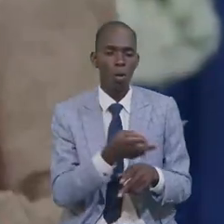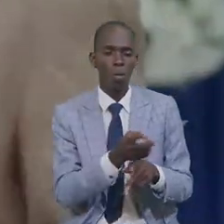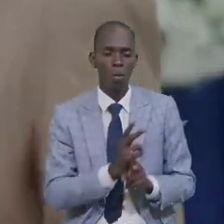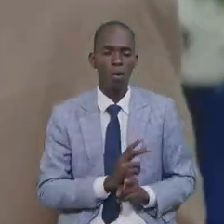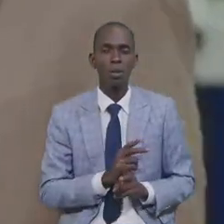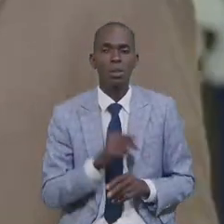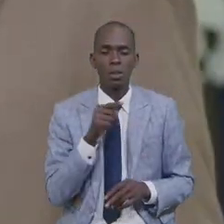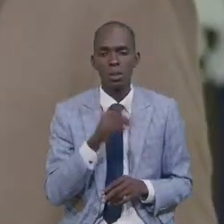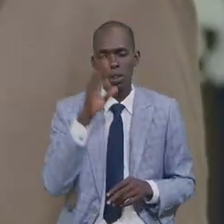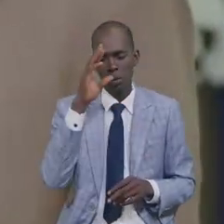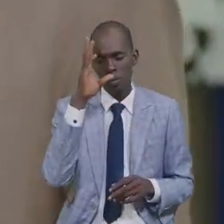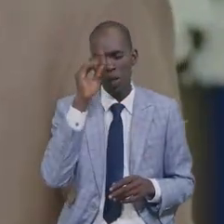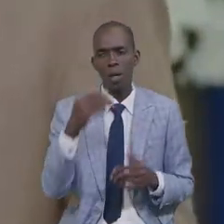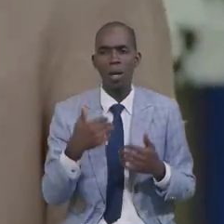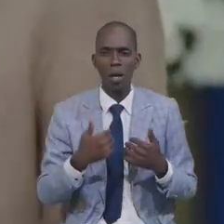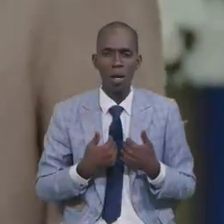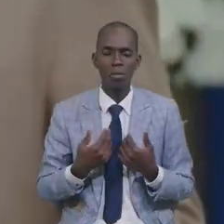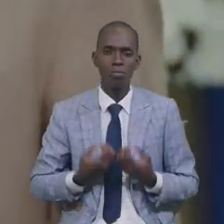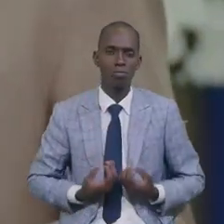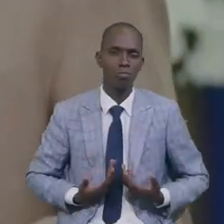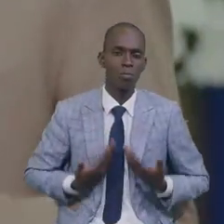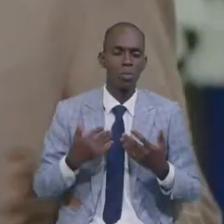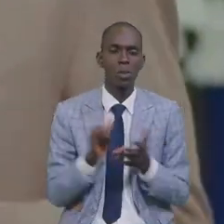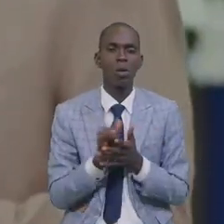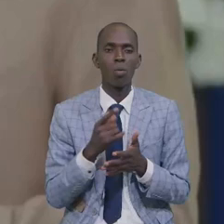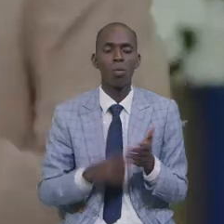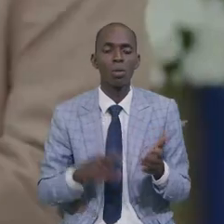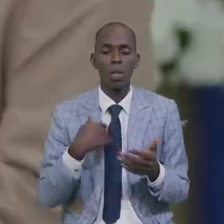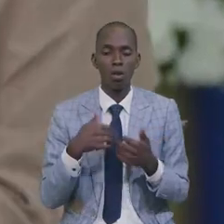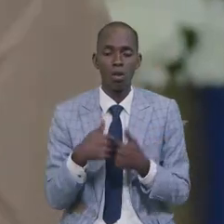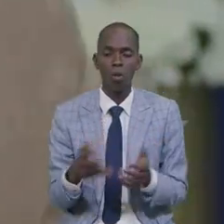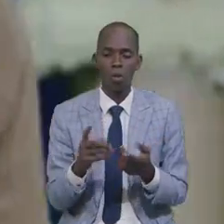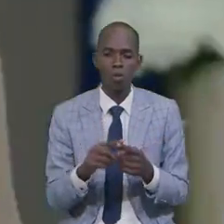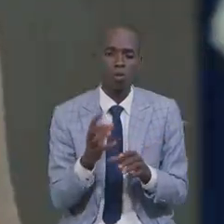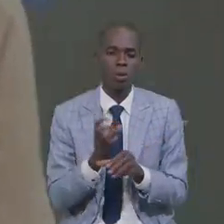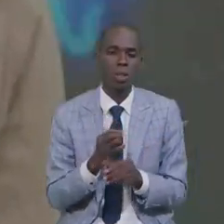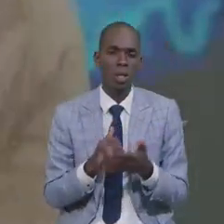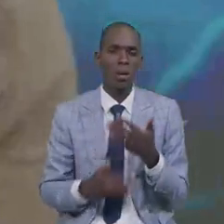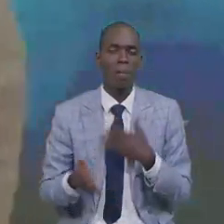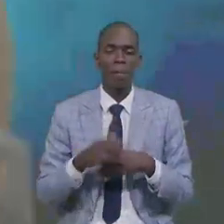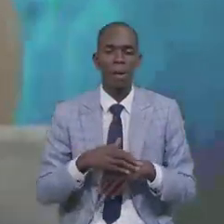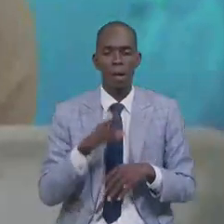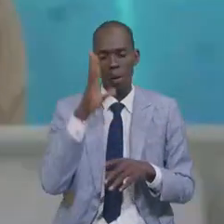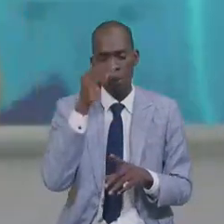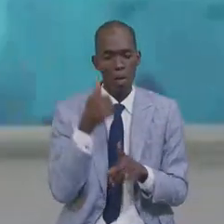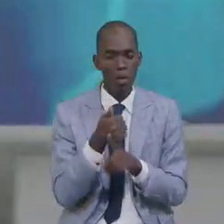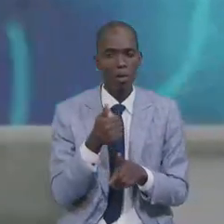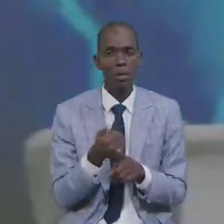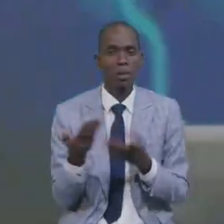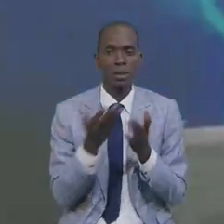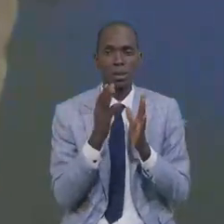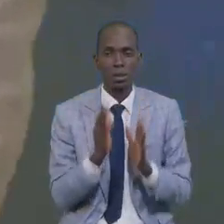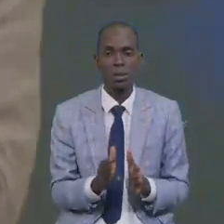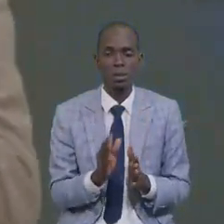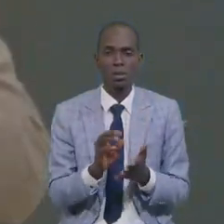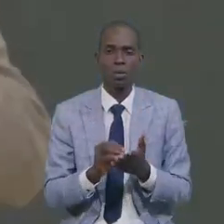la passion, le désir, que ce qu'il avait perdu, il veut retrouver, il veut récupérer cela. Lui-même,